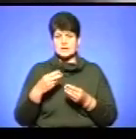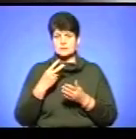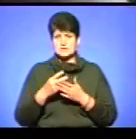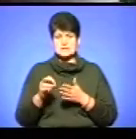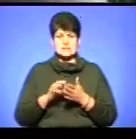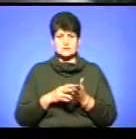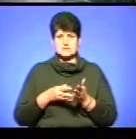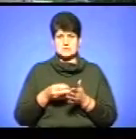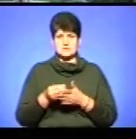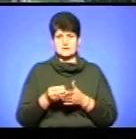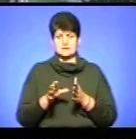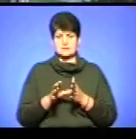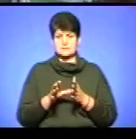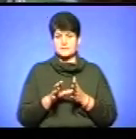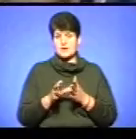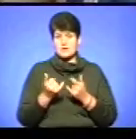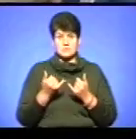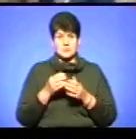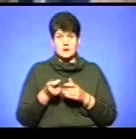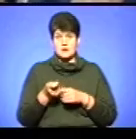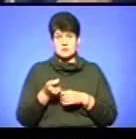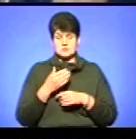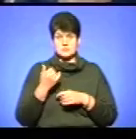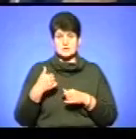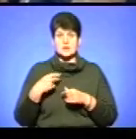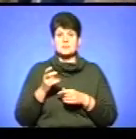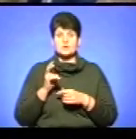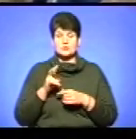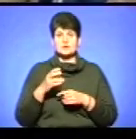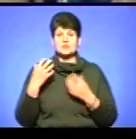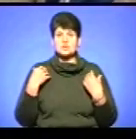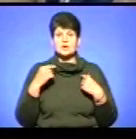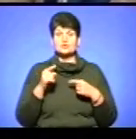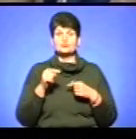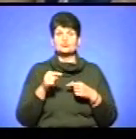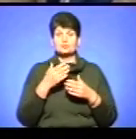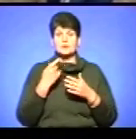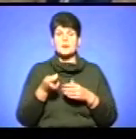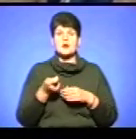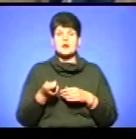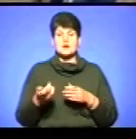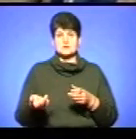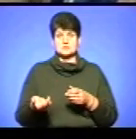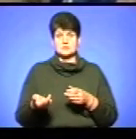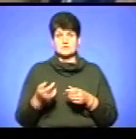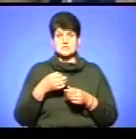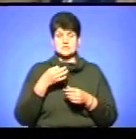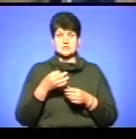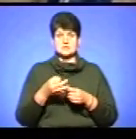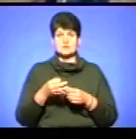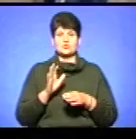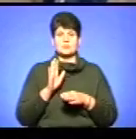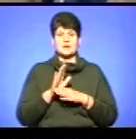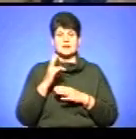за світло. Тепер каси немає. Я зверталася до начальника, чому тут нема каси. Він казав, що приказ з